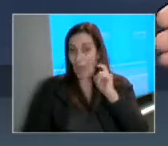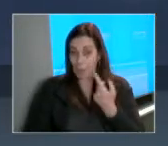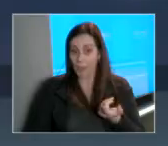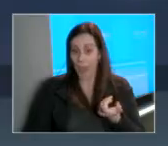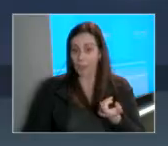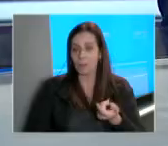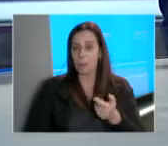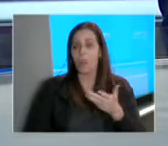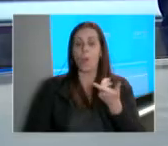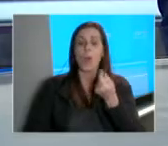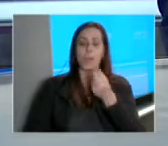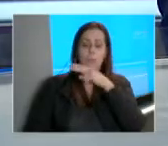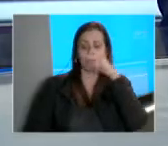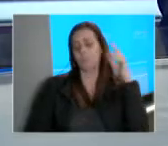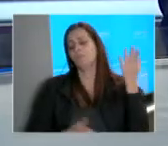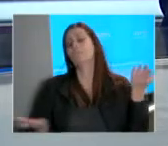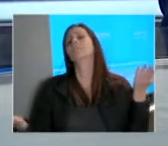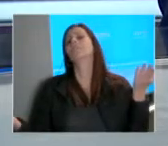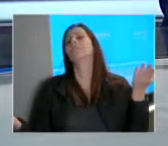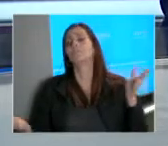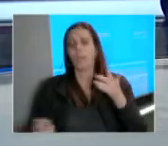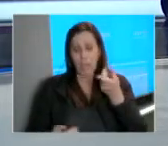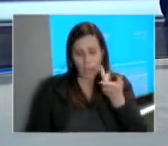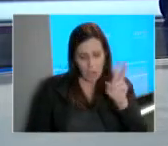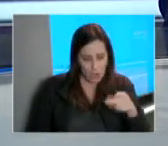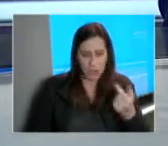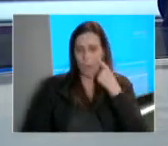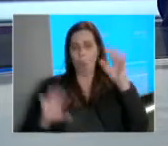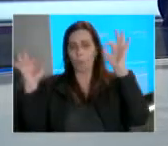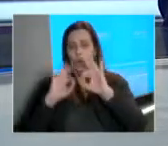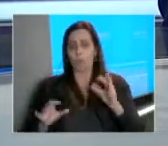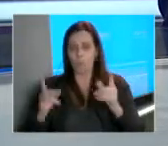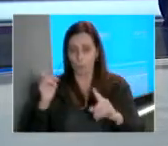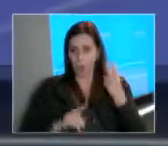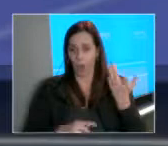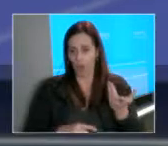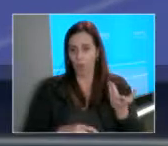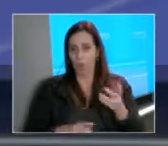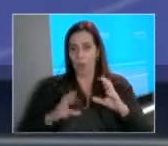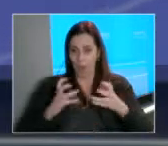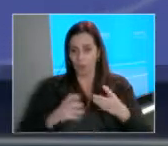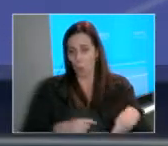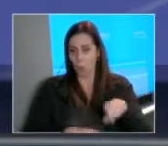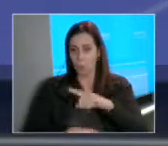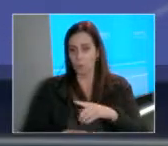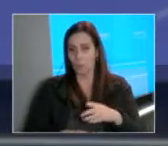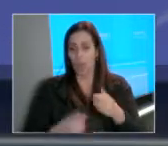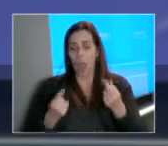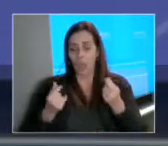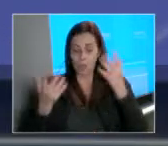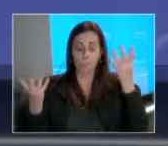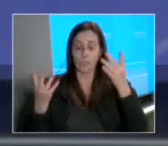כי נראה צבע הכסף מסנבר את העיניים. אז זה מה שקרה לאנשי הקומונה, הקיבוצים וכולי, הכסף